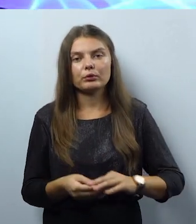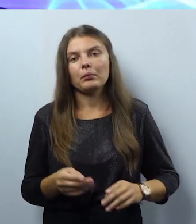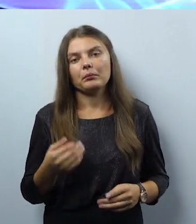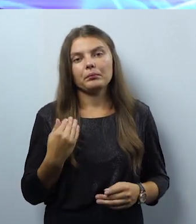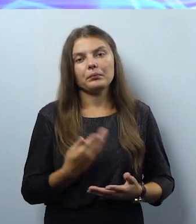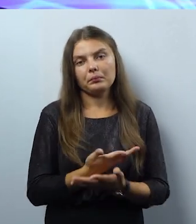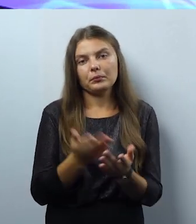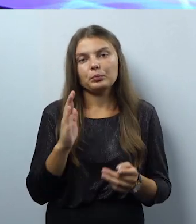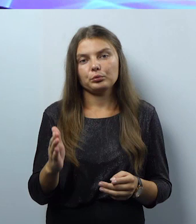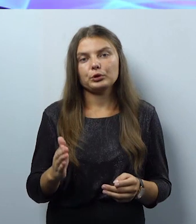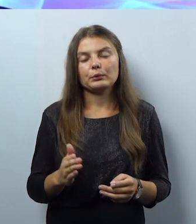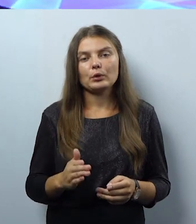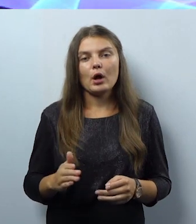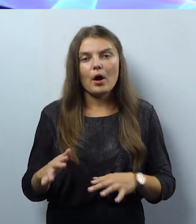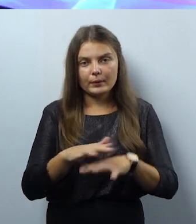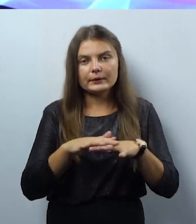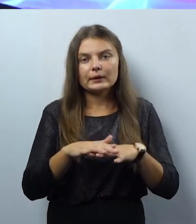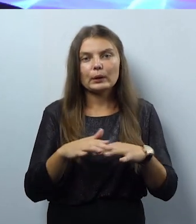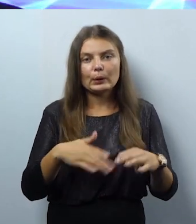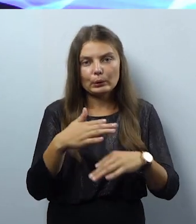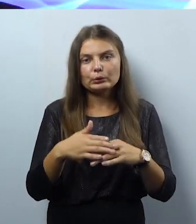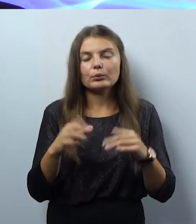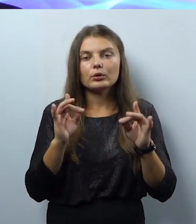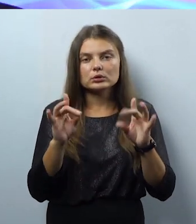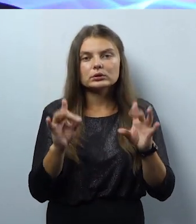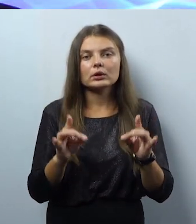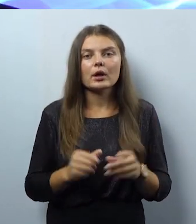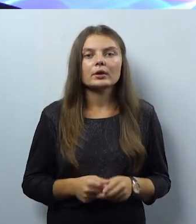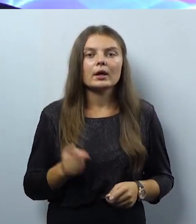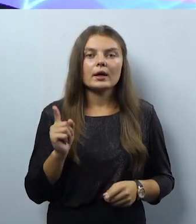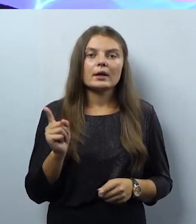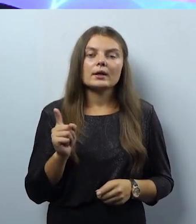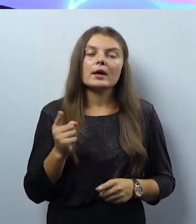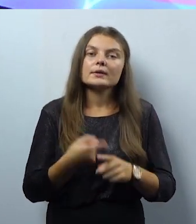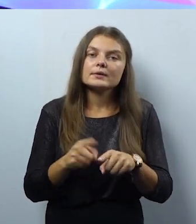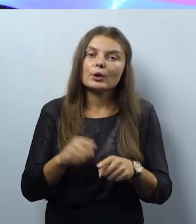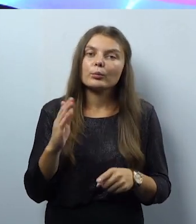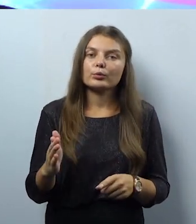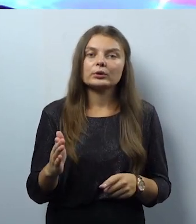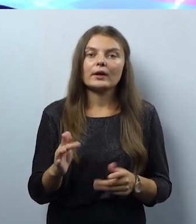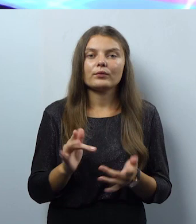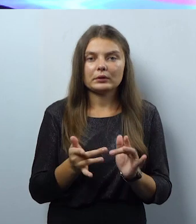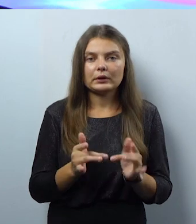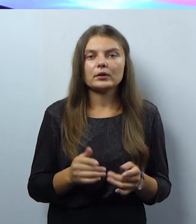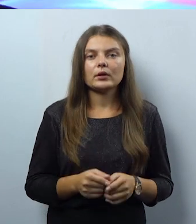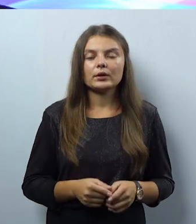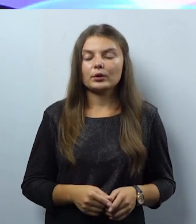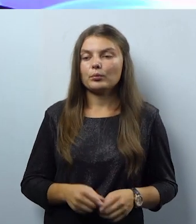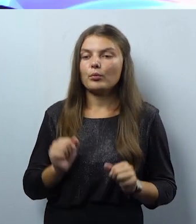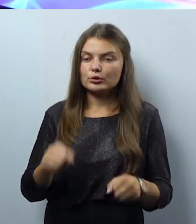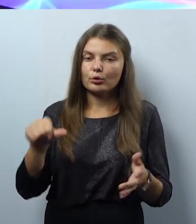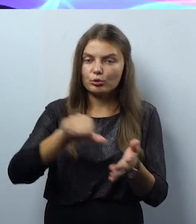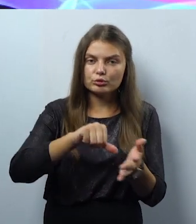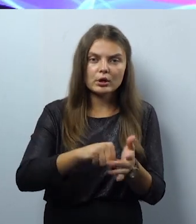відзвітуємо про ці речі. Наскільки це буде незалежно, це буде йти все онлайн, прозоро. Люди можуть приймати активну участь,